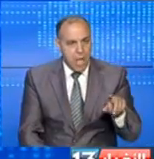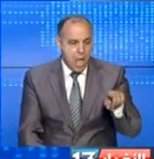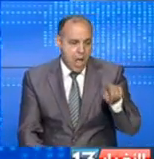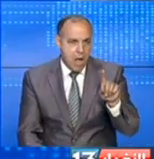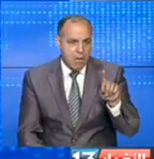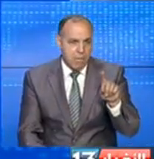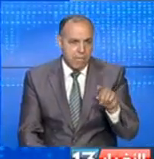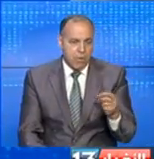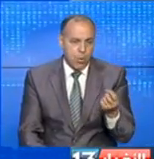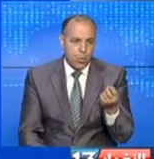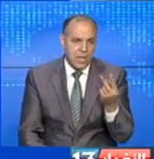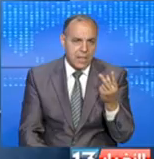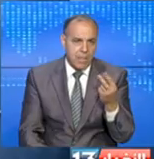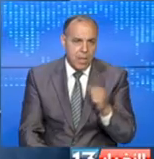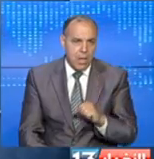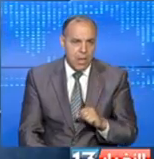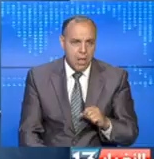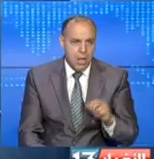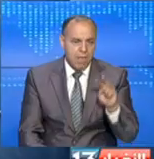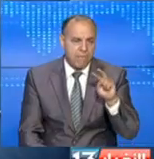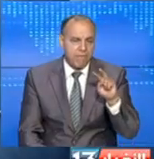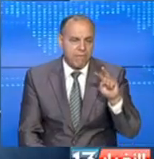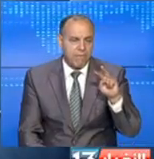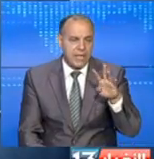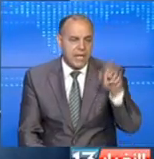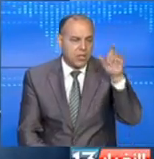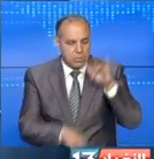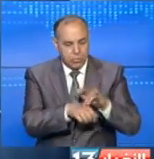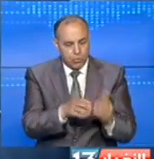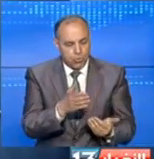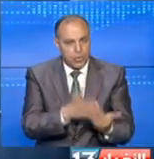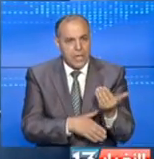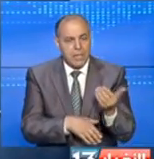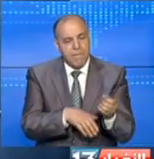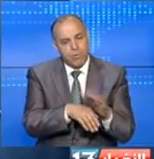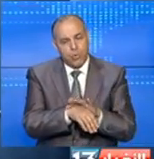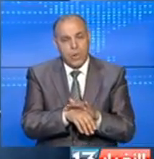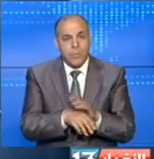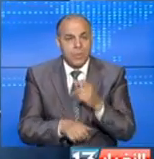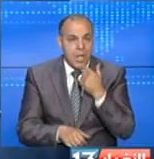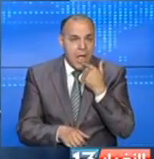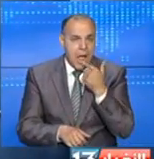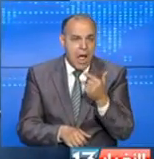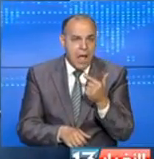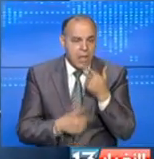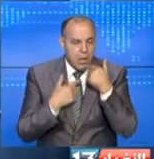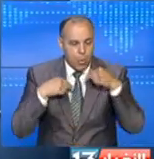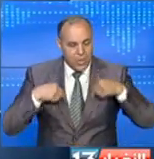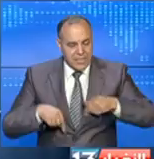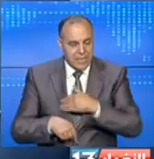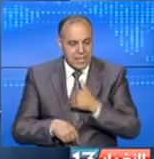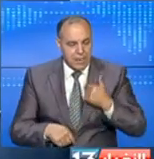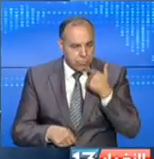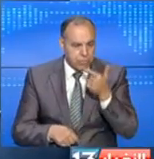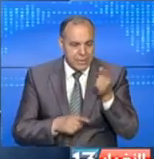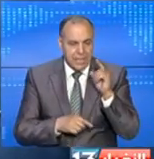وثلاثمائه واربع وعشرون اصابه هي حصيله ضحايا فيروس كورونا التي اعلنتها وزاره الصحه